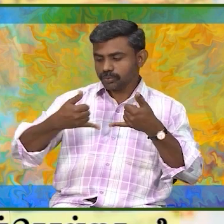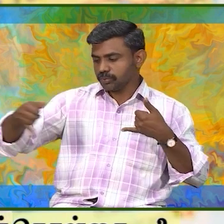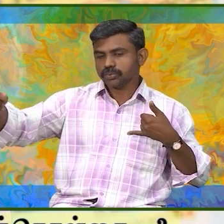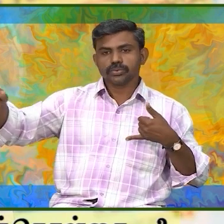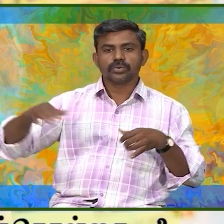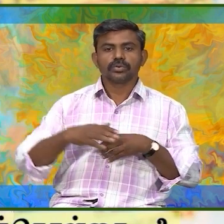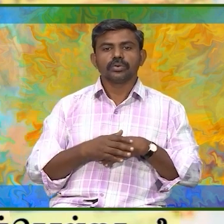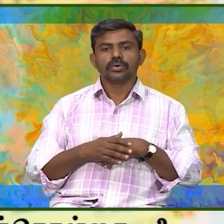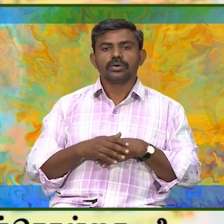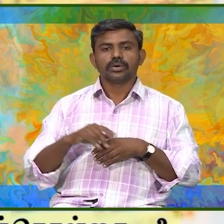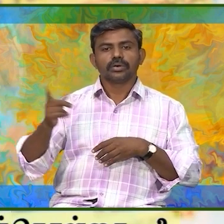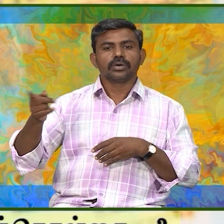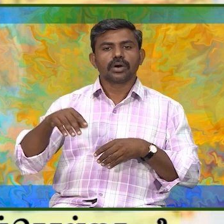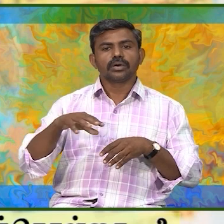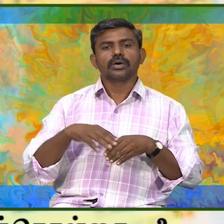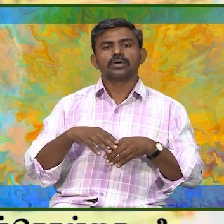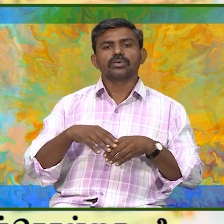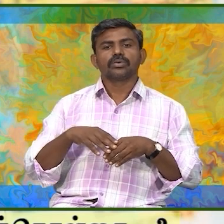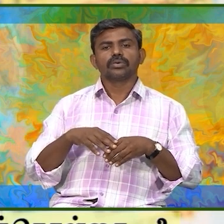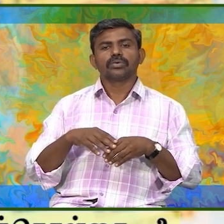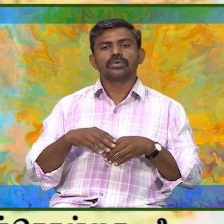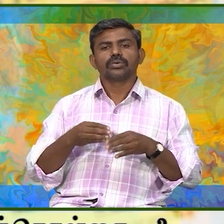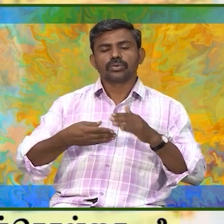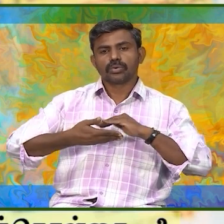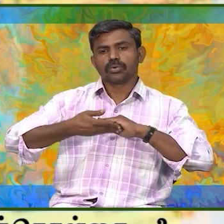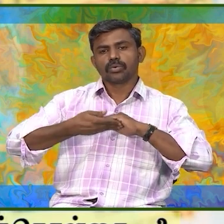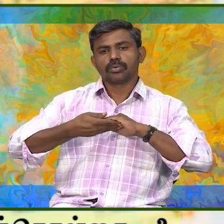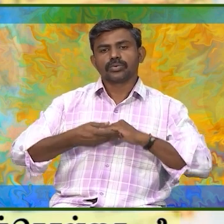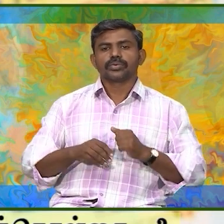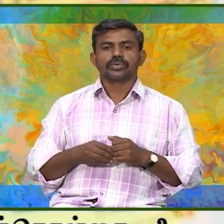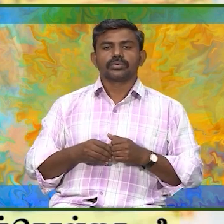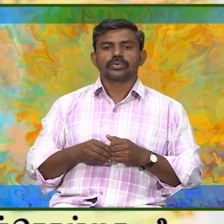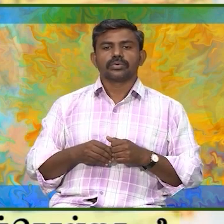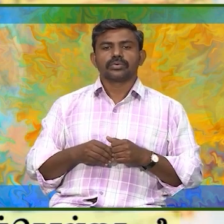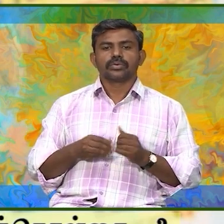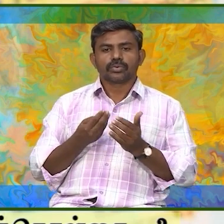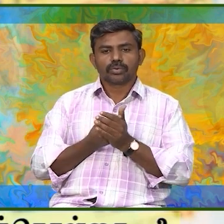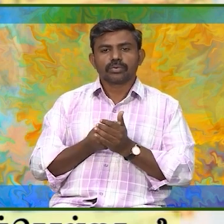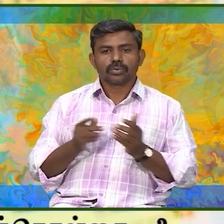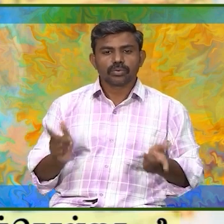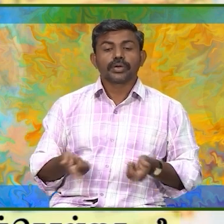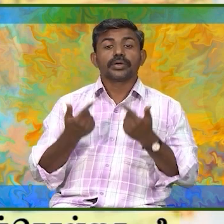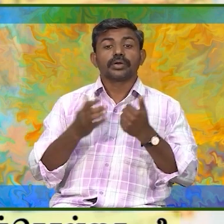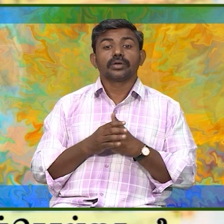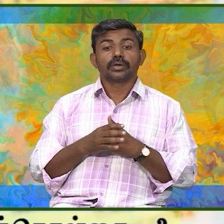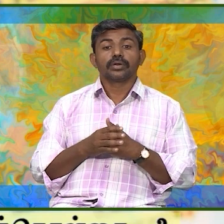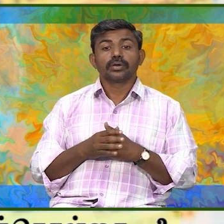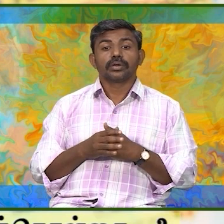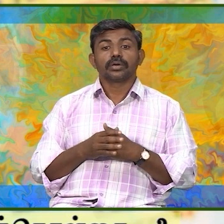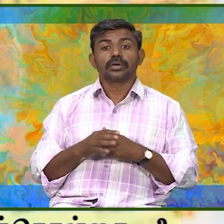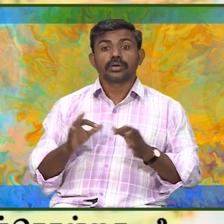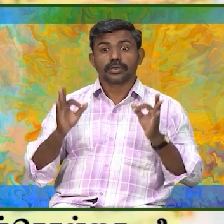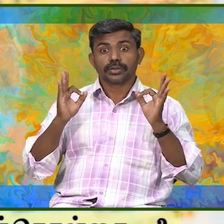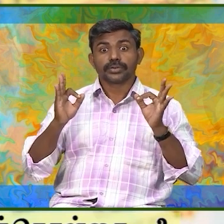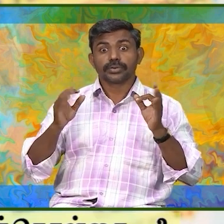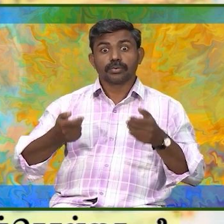அப்படி தான். அப்போ இந்த நான்கு நாடுகளும் ஒரு ஒப்பந்தத்தோடு இருந்து இந்த கூட்டமைப்பை உருவாக்கி அதில் ஒரு